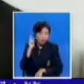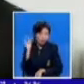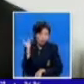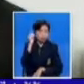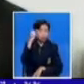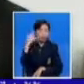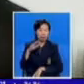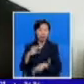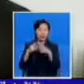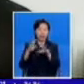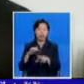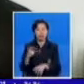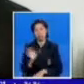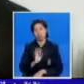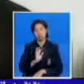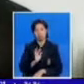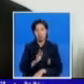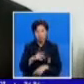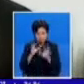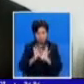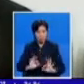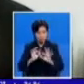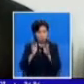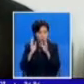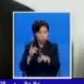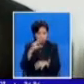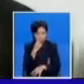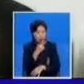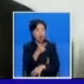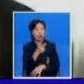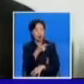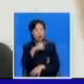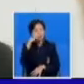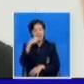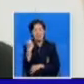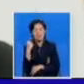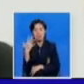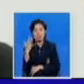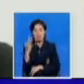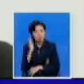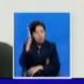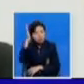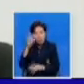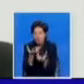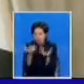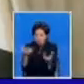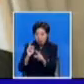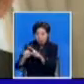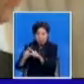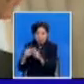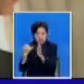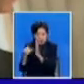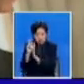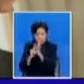ผู้ที่ขนอาวุธก็จะมองว่าประเทศไทยเนี่ยก็กลายเป็นสวรรค์ของการขนของผิดกฎหมายผ่านแดน คร ับ ผมว่านั่